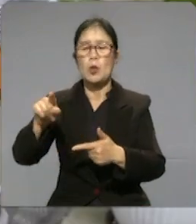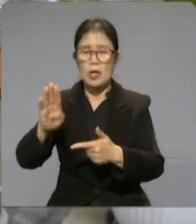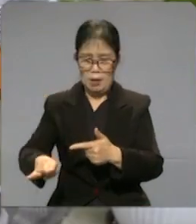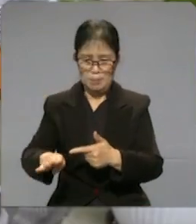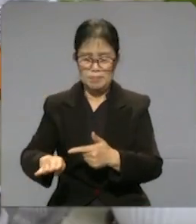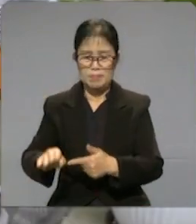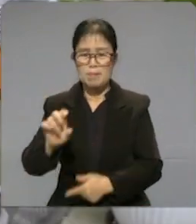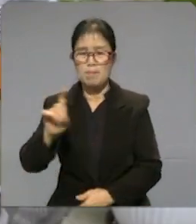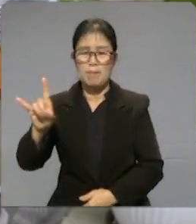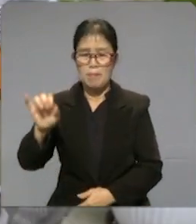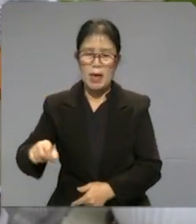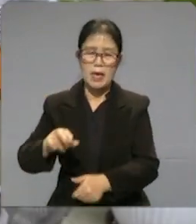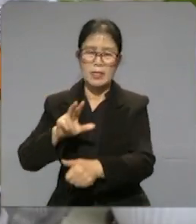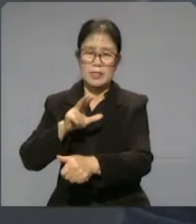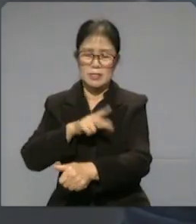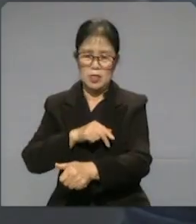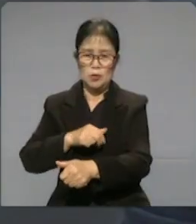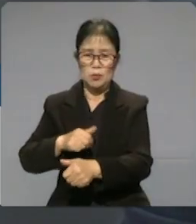승부를 벼르고 있습니다.